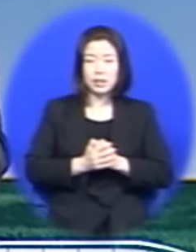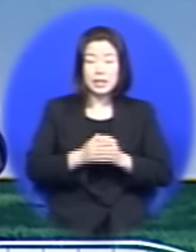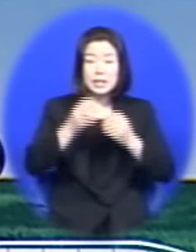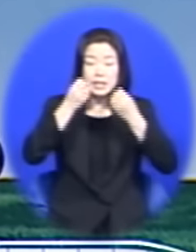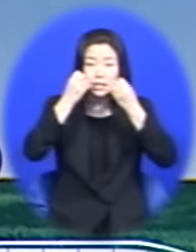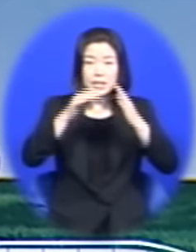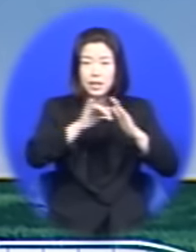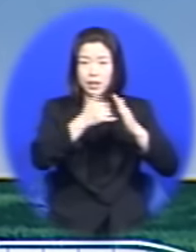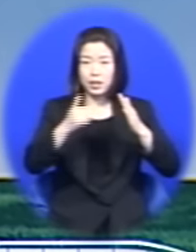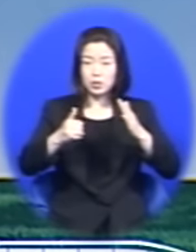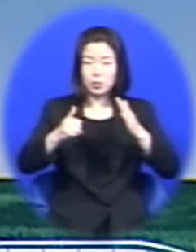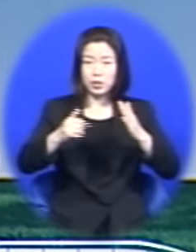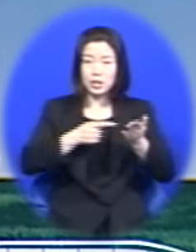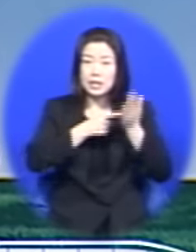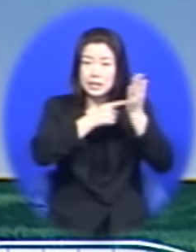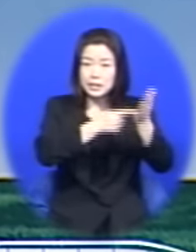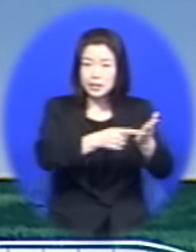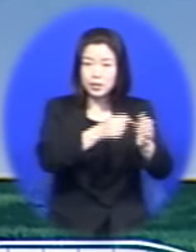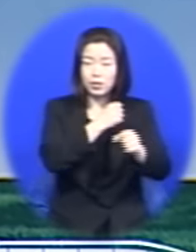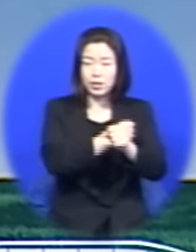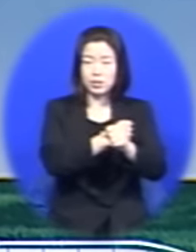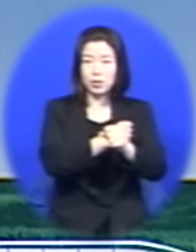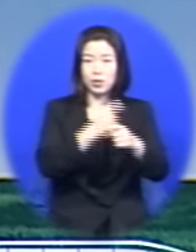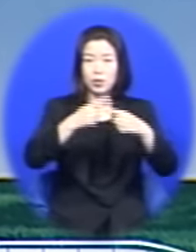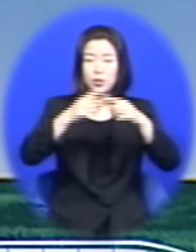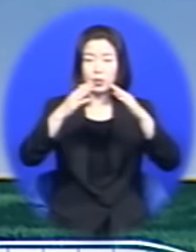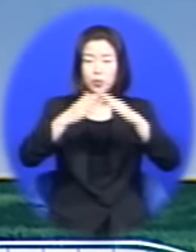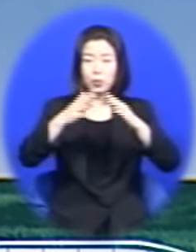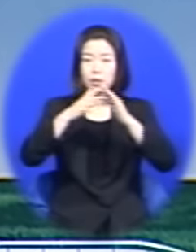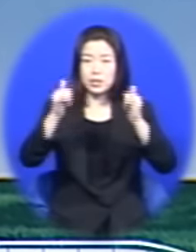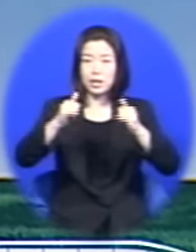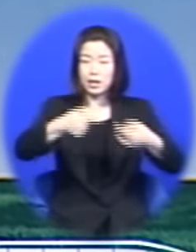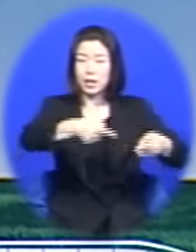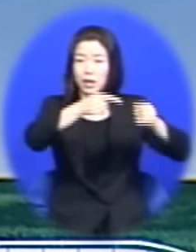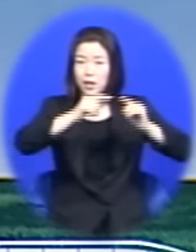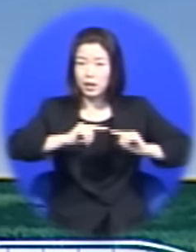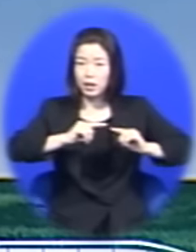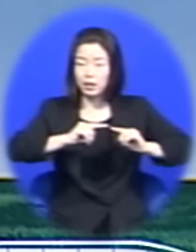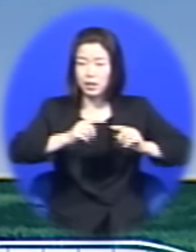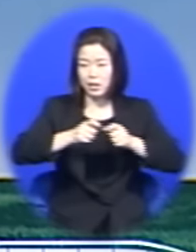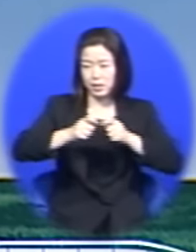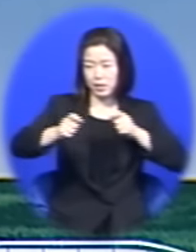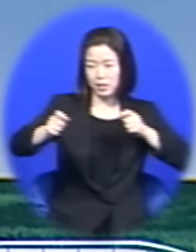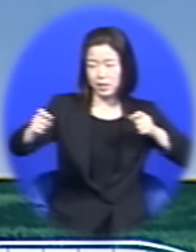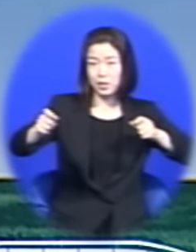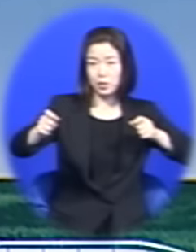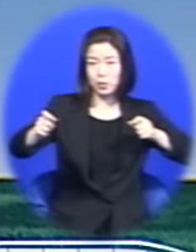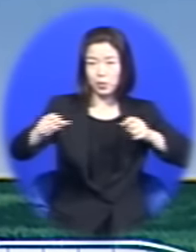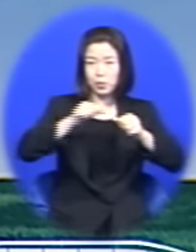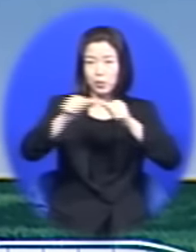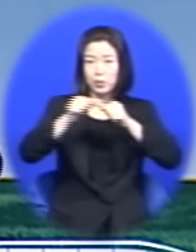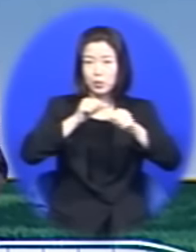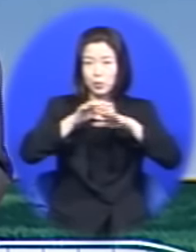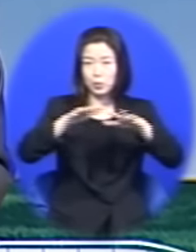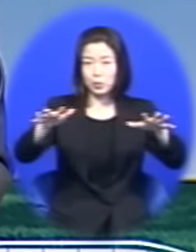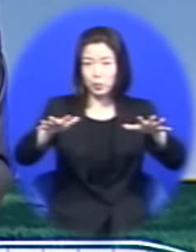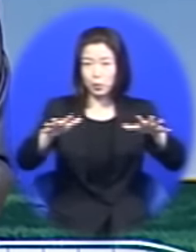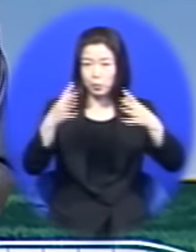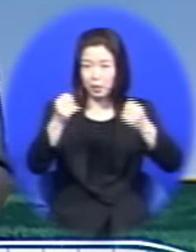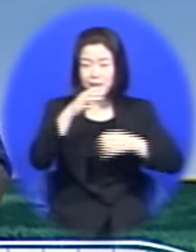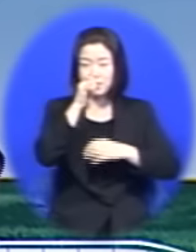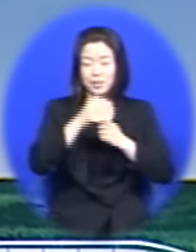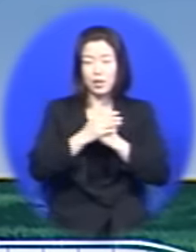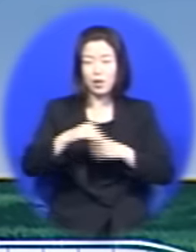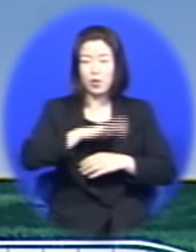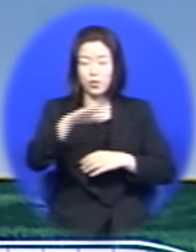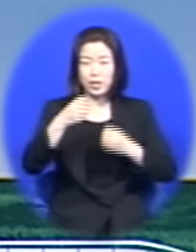새가족이 등록해서 교인이 되는 과정이 길기로 악명이 높아요. 우리가 오늘 새가족